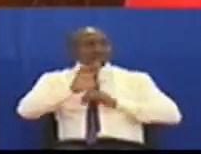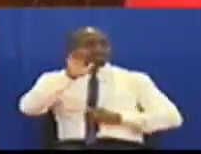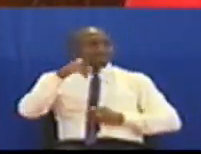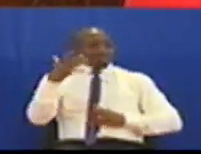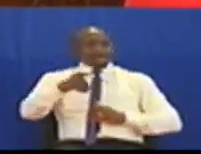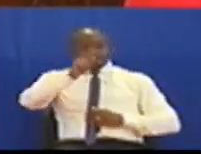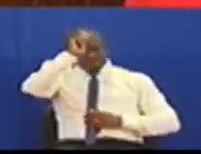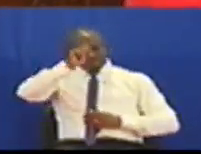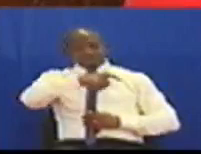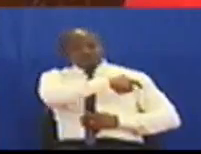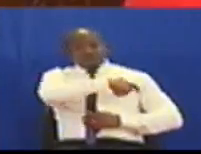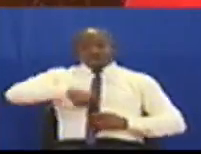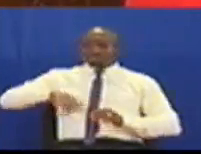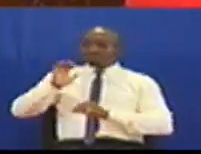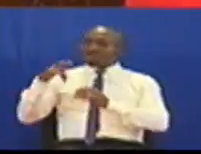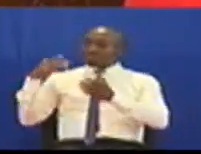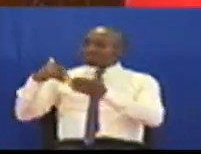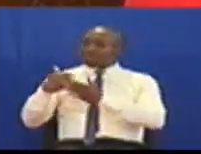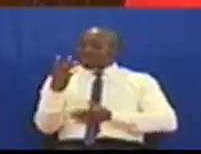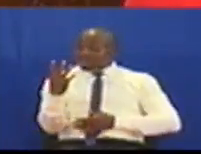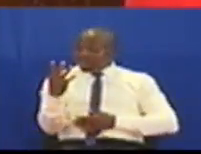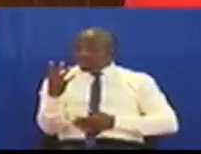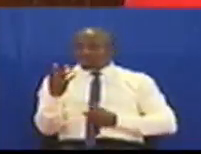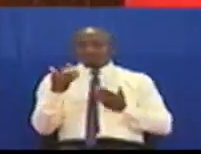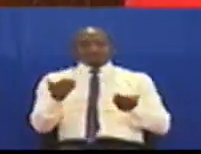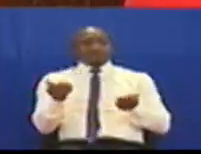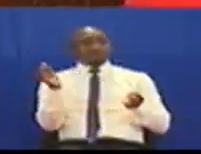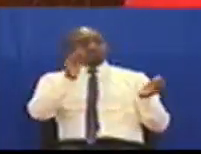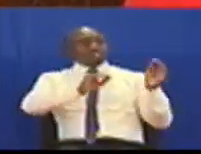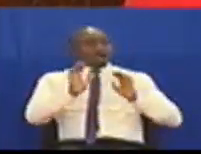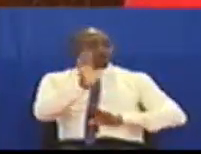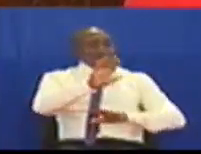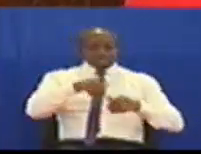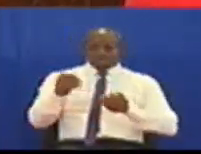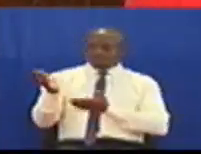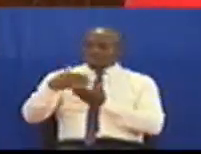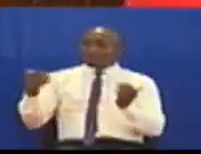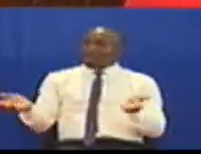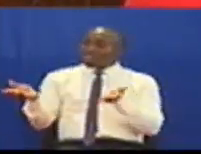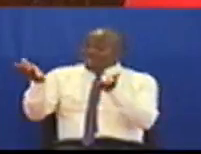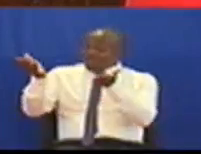4, lakini donation yake